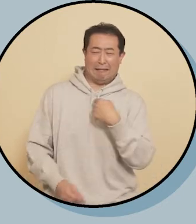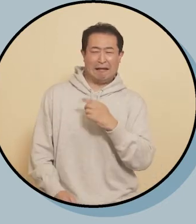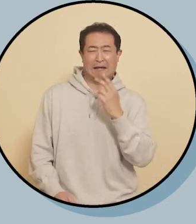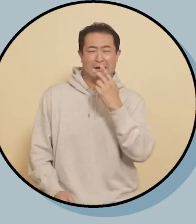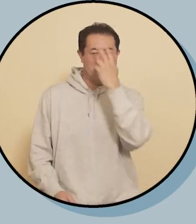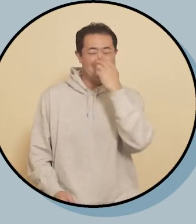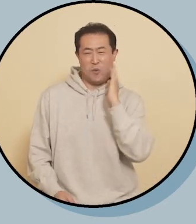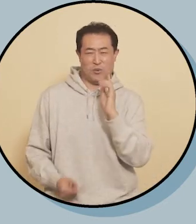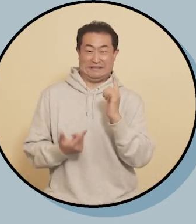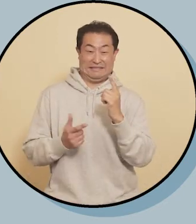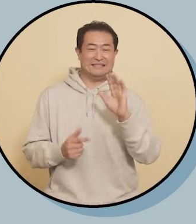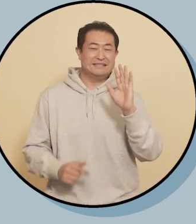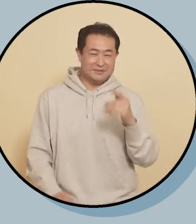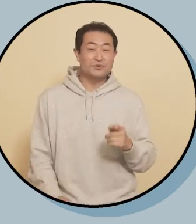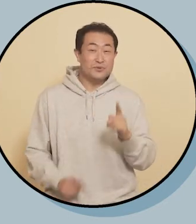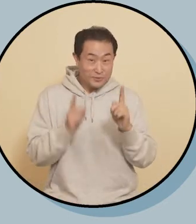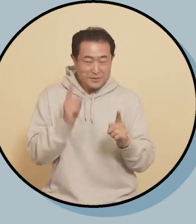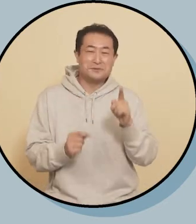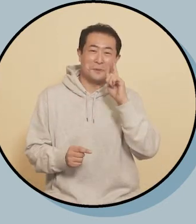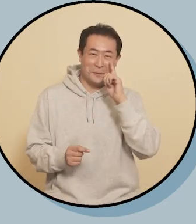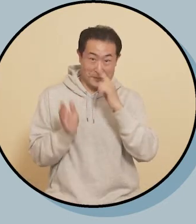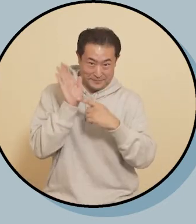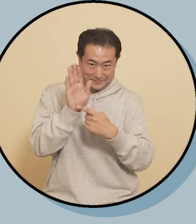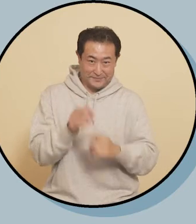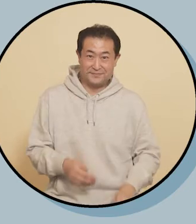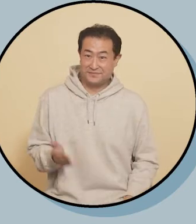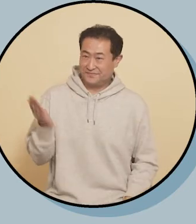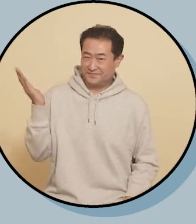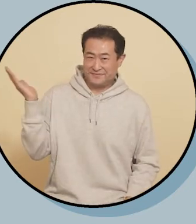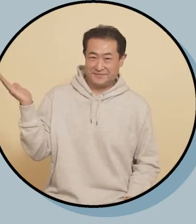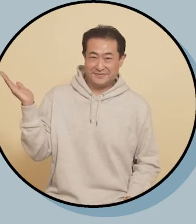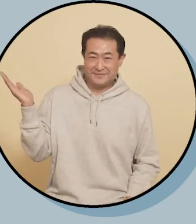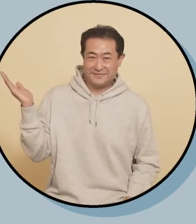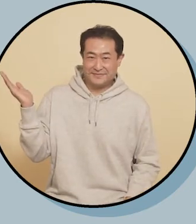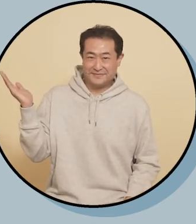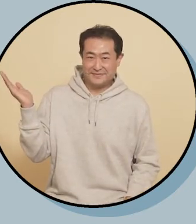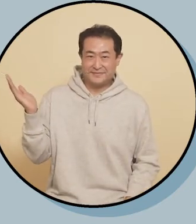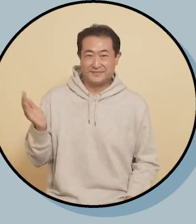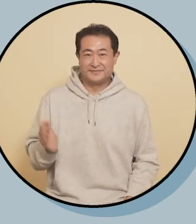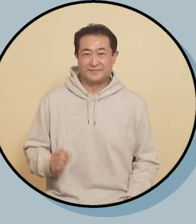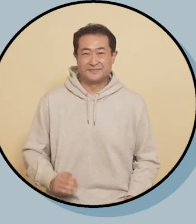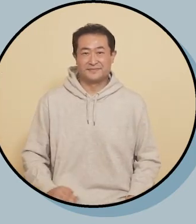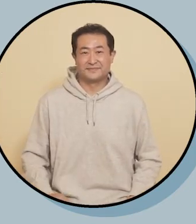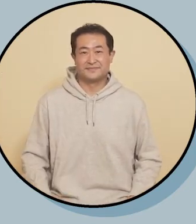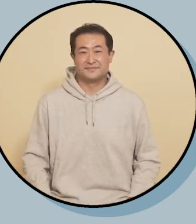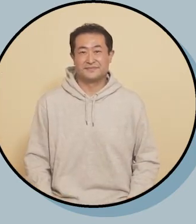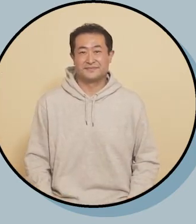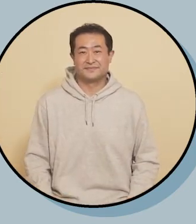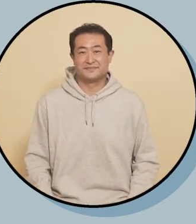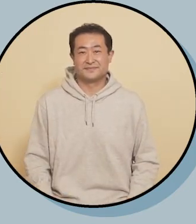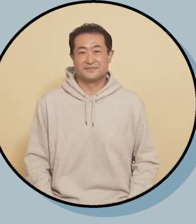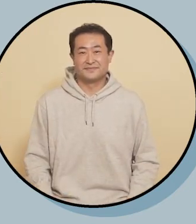しれませんがこんな感じで私が表します私の名前は大河内お